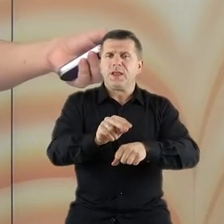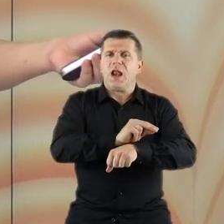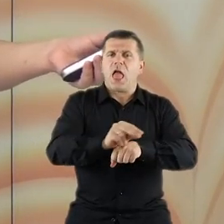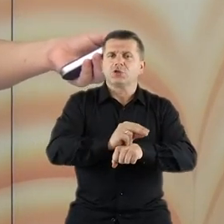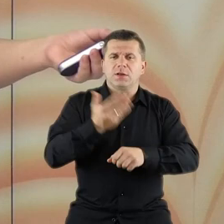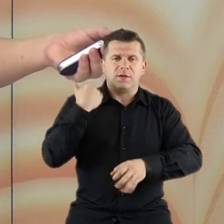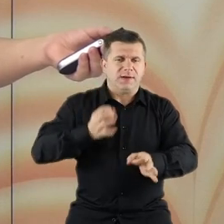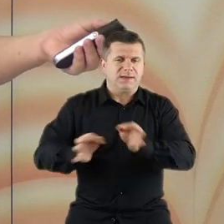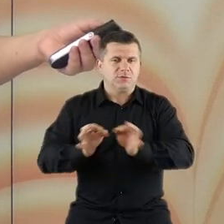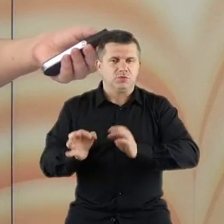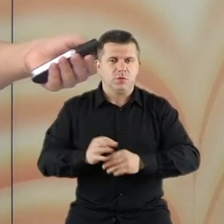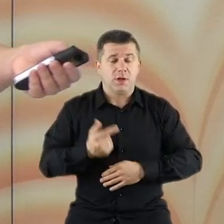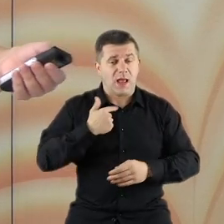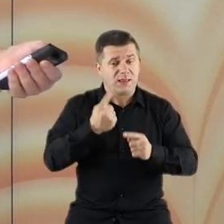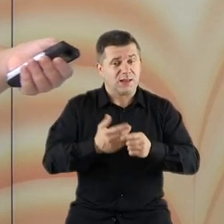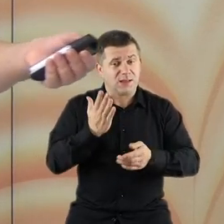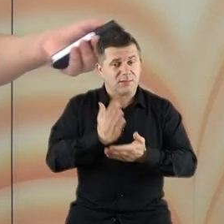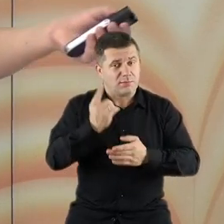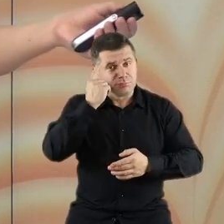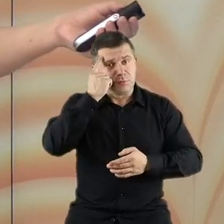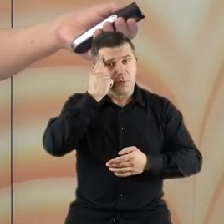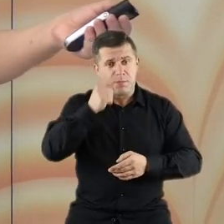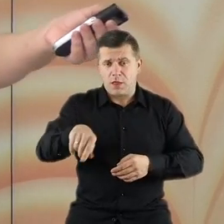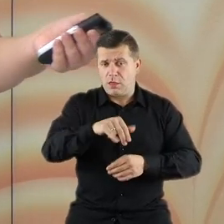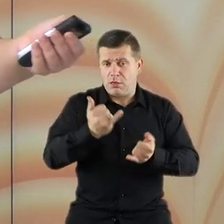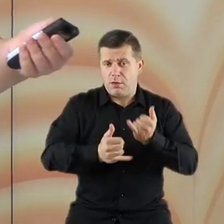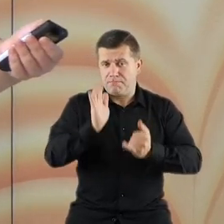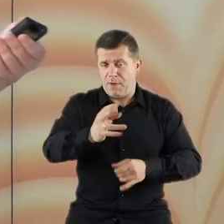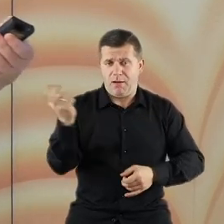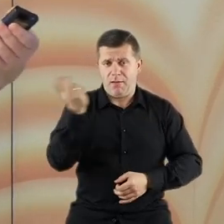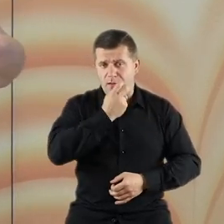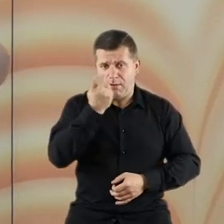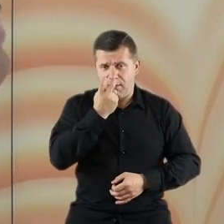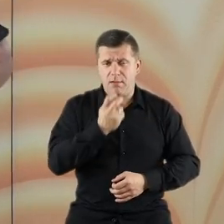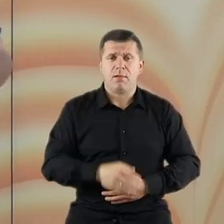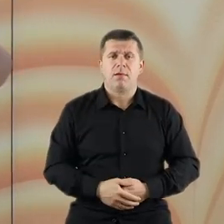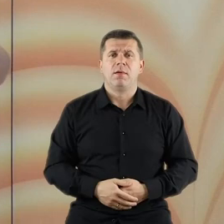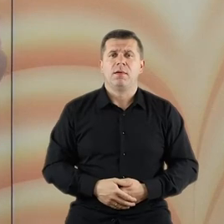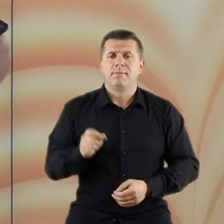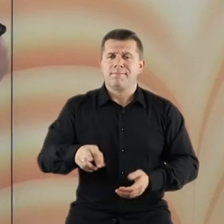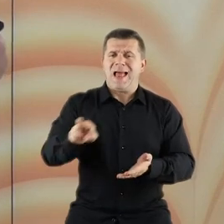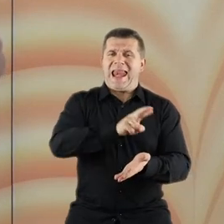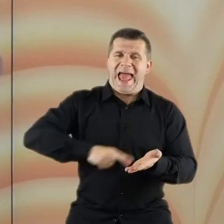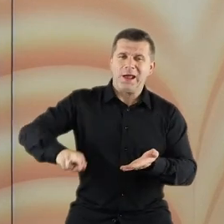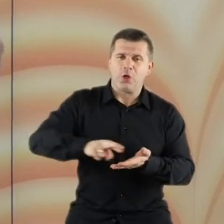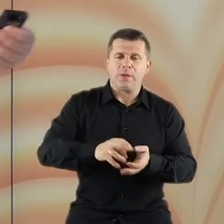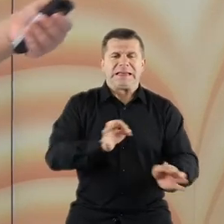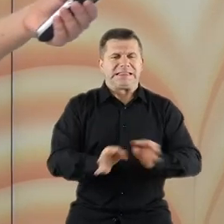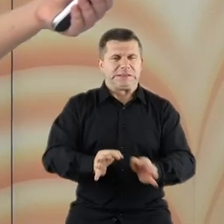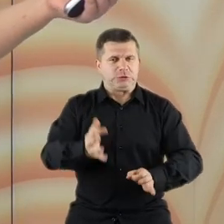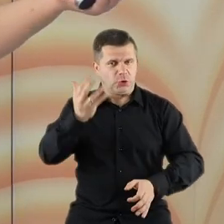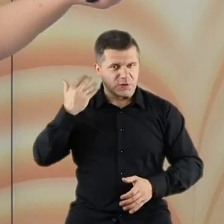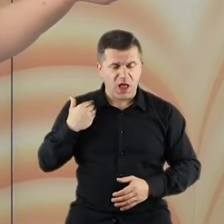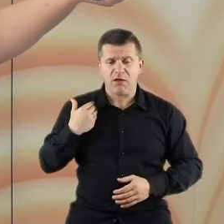leczenia ludowego ja tylko przypomnę że jeśli państwo są zainteresowani w ogóle regionem i tymi